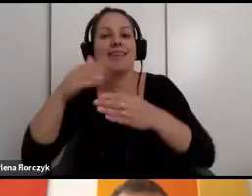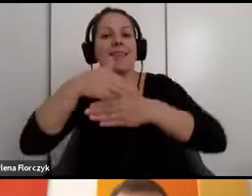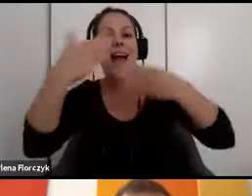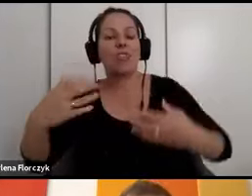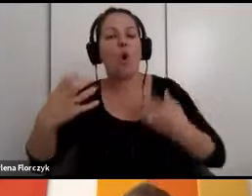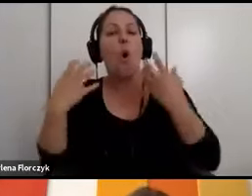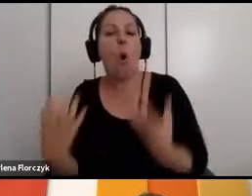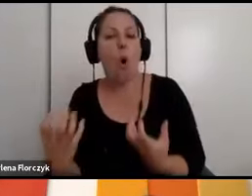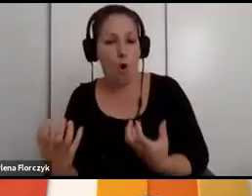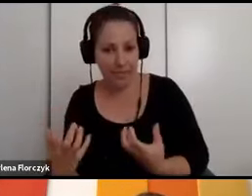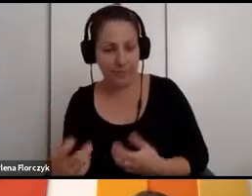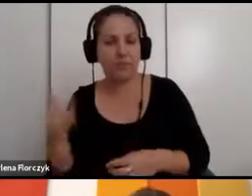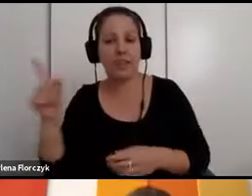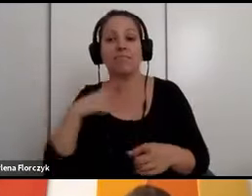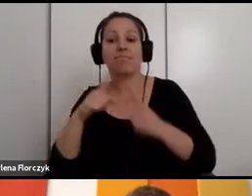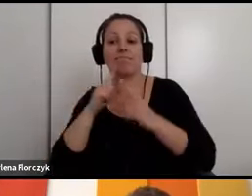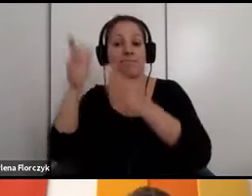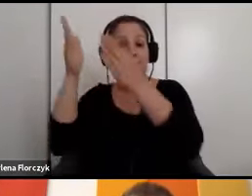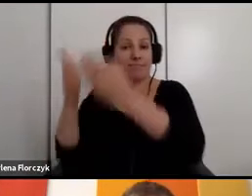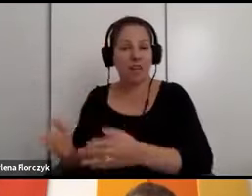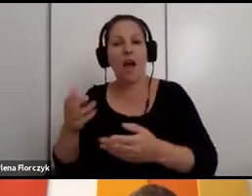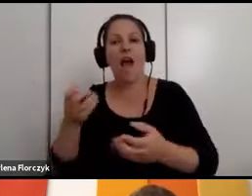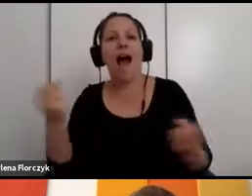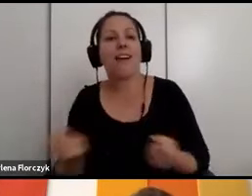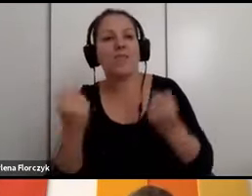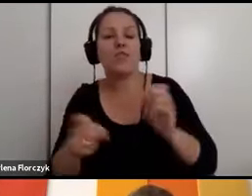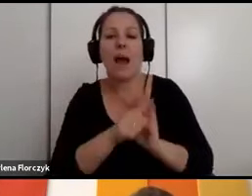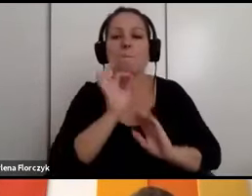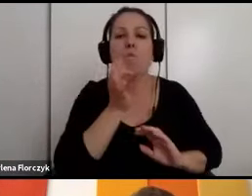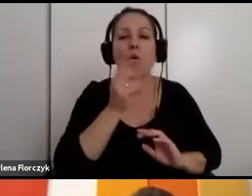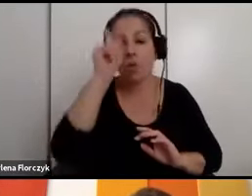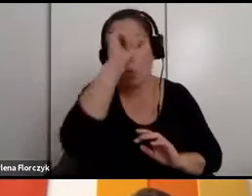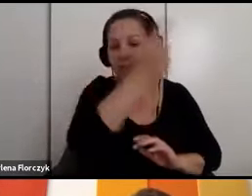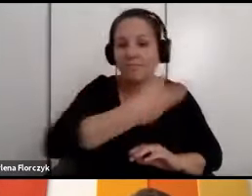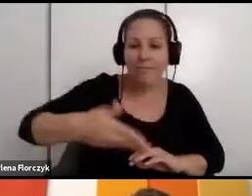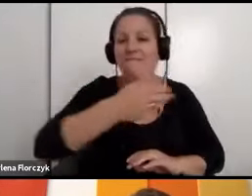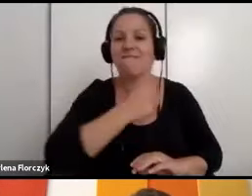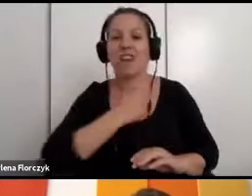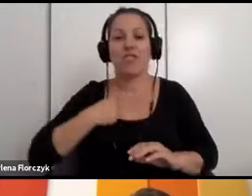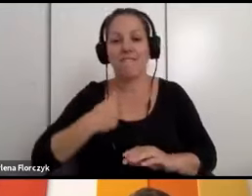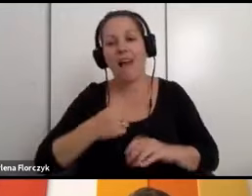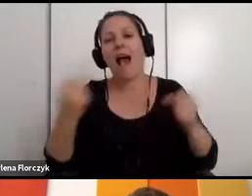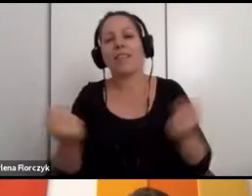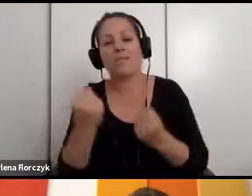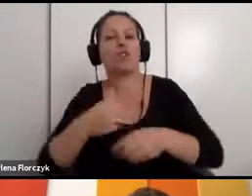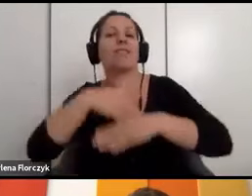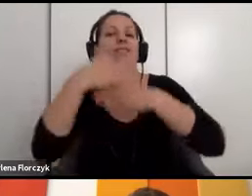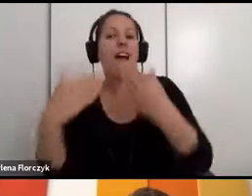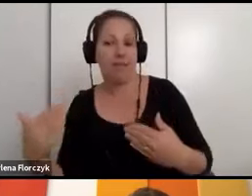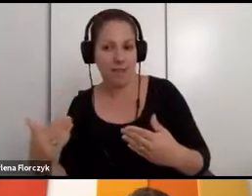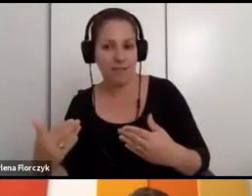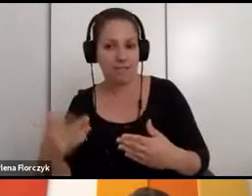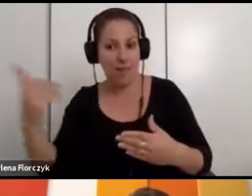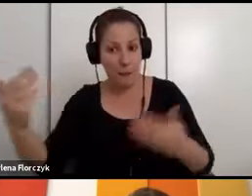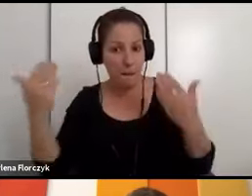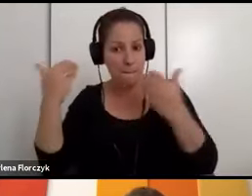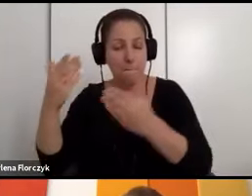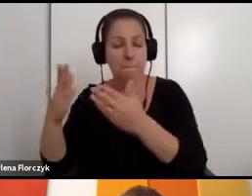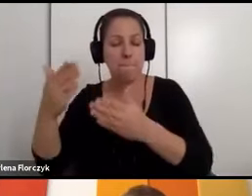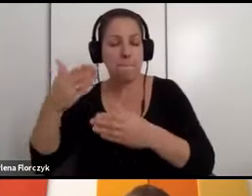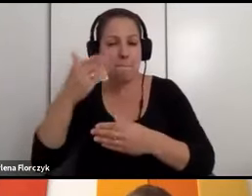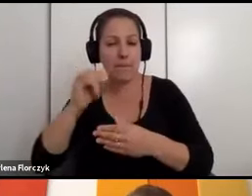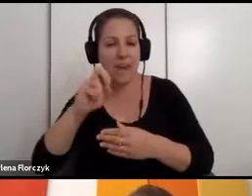Michałem właśnie porozmawiamy o aktywnościach dla młodych ludzi w Warszawie, aktywnościach teatralnych. Michał się przedstawiał na naszej